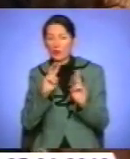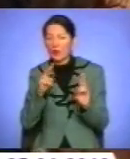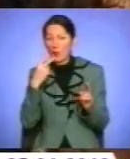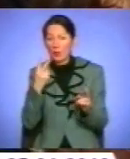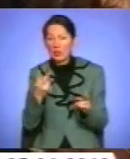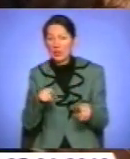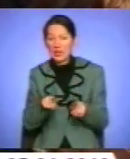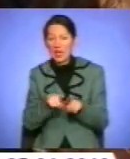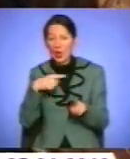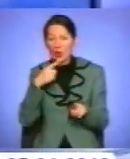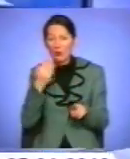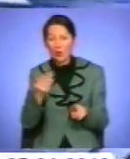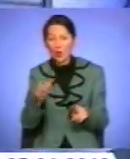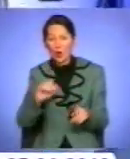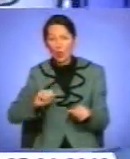колеги, знайомі.